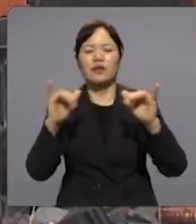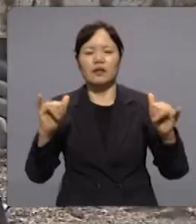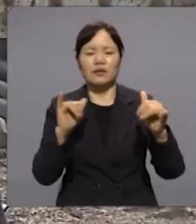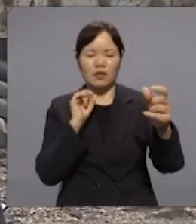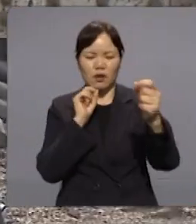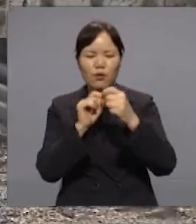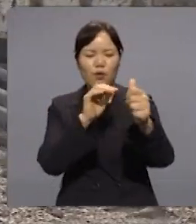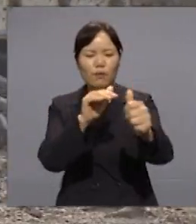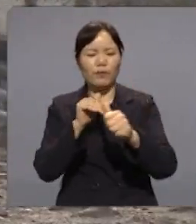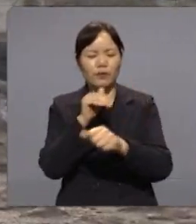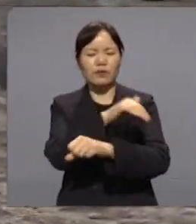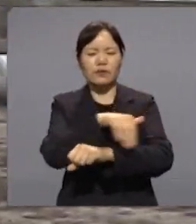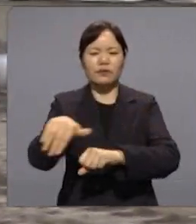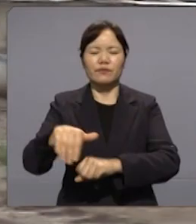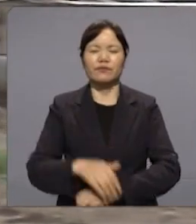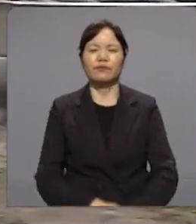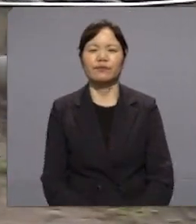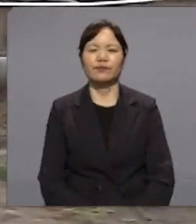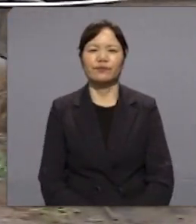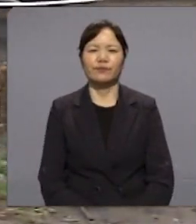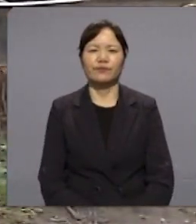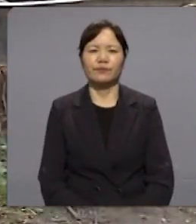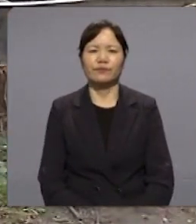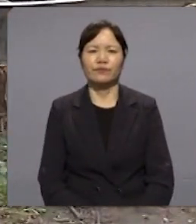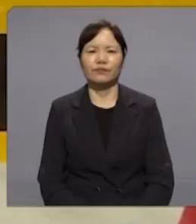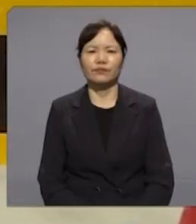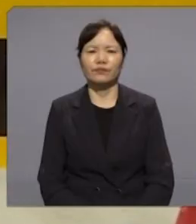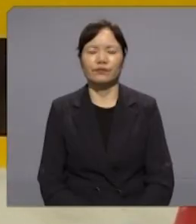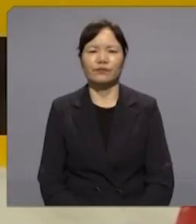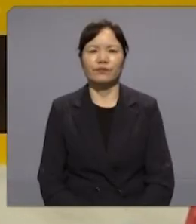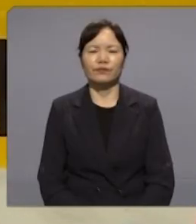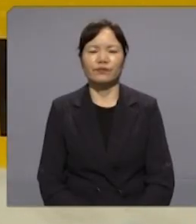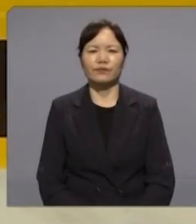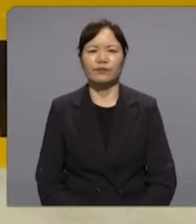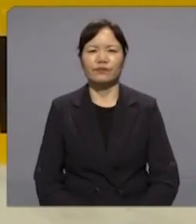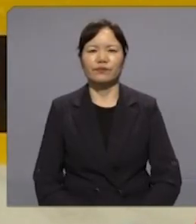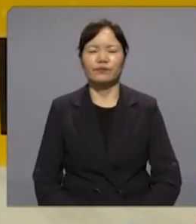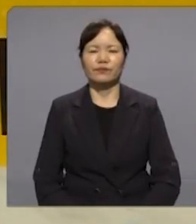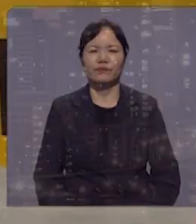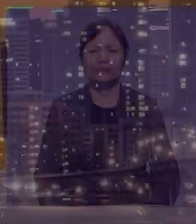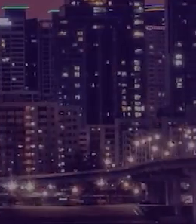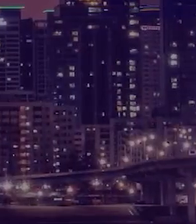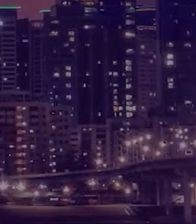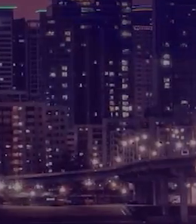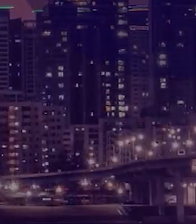조만간 소환할 방침입니다. OBS 뉴스 윤종화입니다.